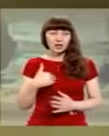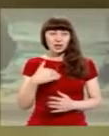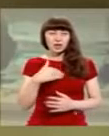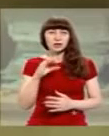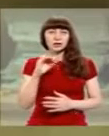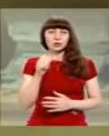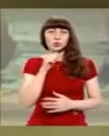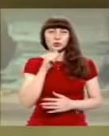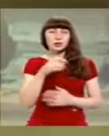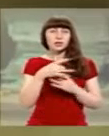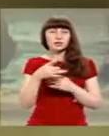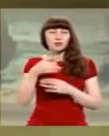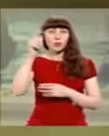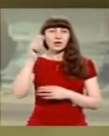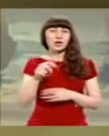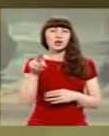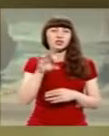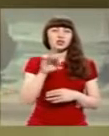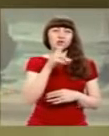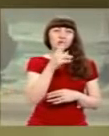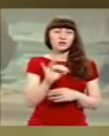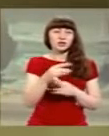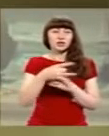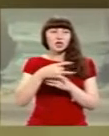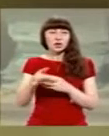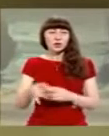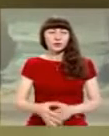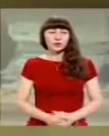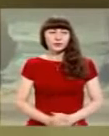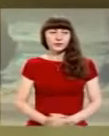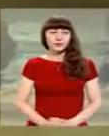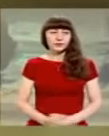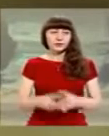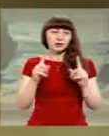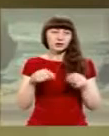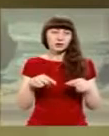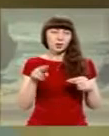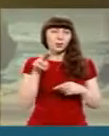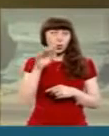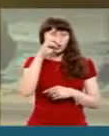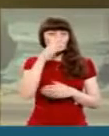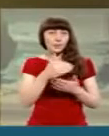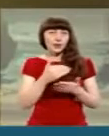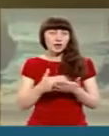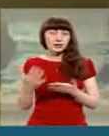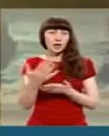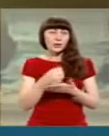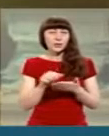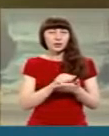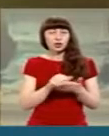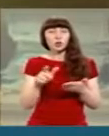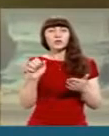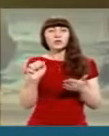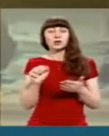келдім. Осында мемлекеттік бағдарлама бойынша біз құжаттарды жинап, жаңа тұрғын үй мәселесі бойынша